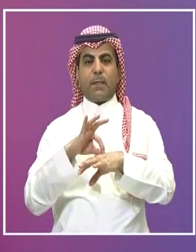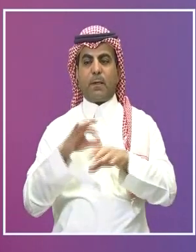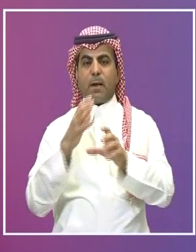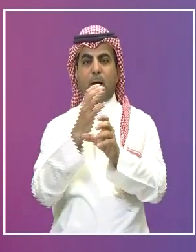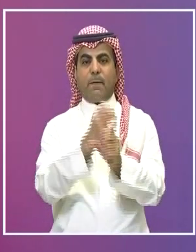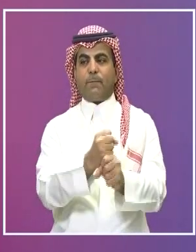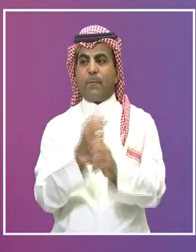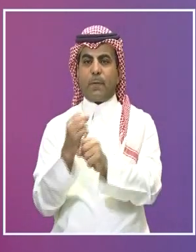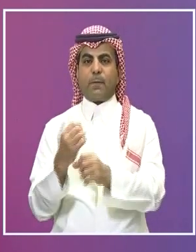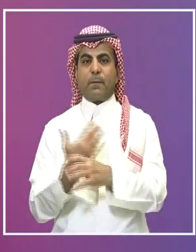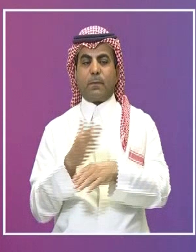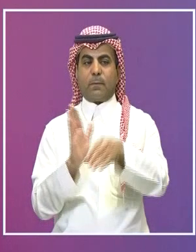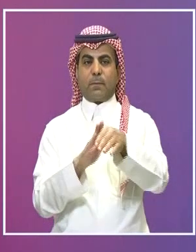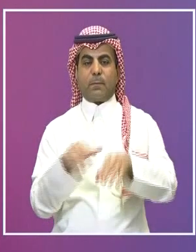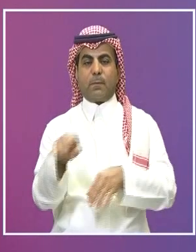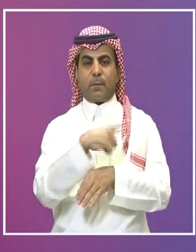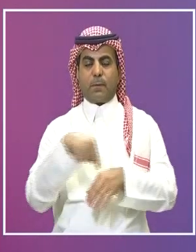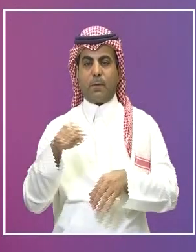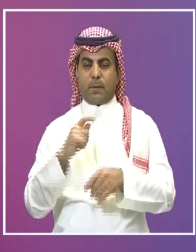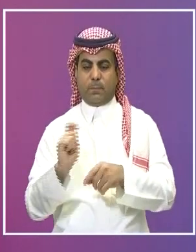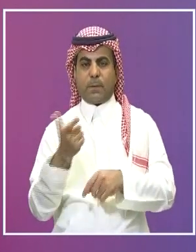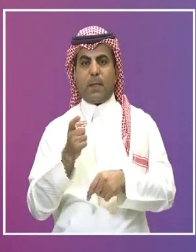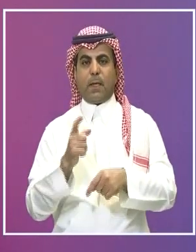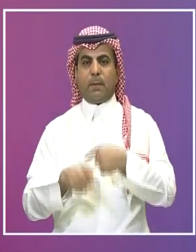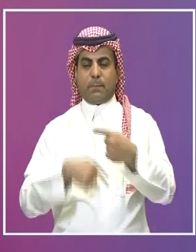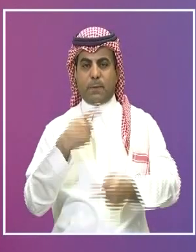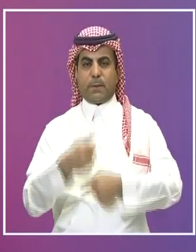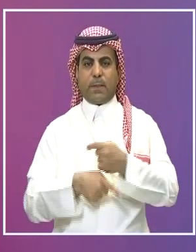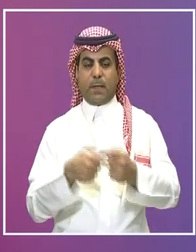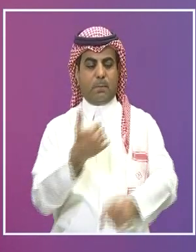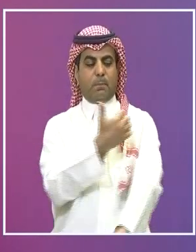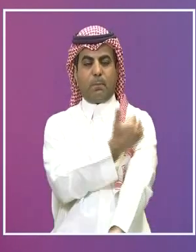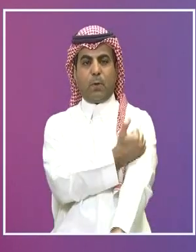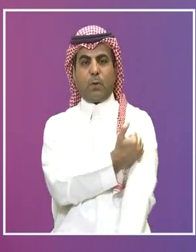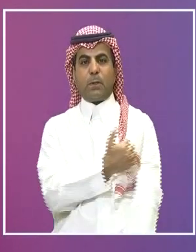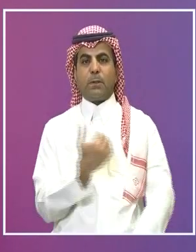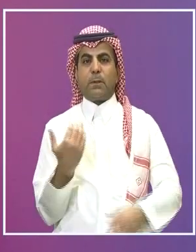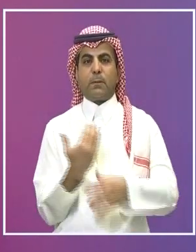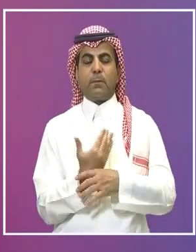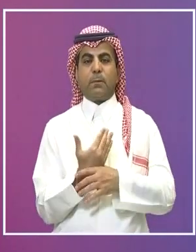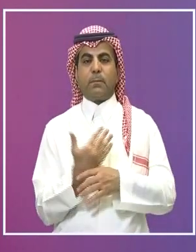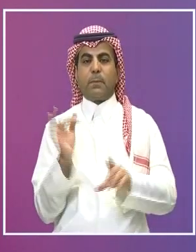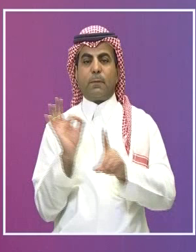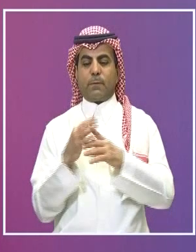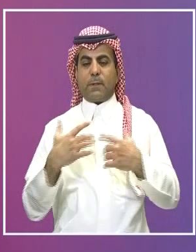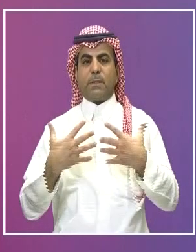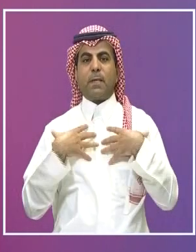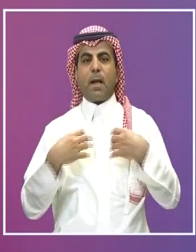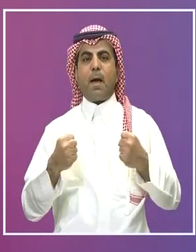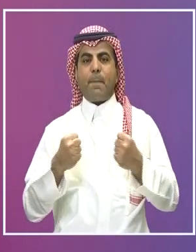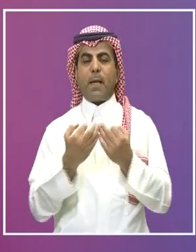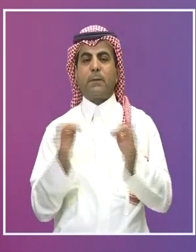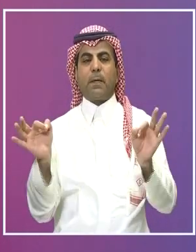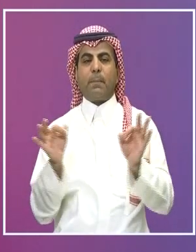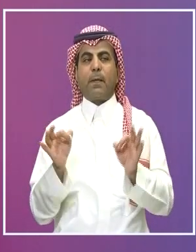لذا ندعو الجميع إلى الإسراع في المبادرة بالحصول على اللقاح، وذلك حفظا لسلامة الجميع من هذا